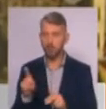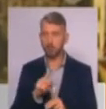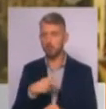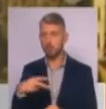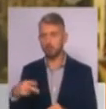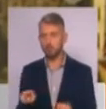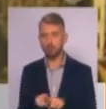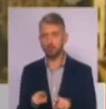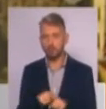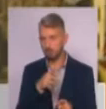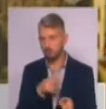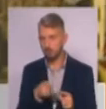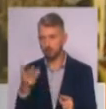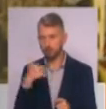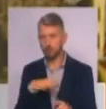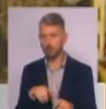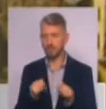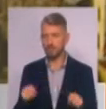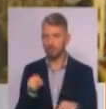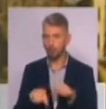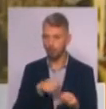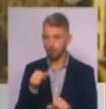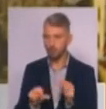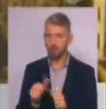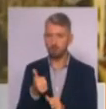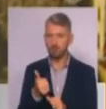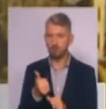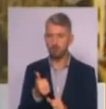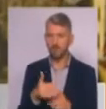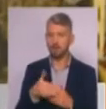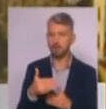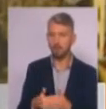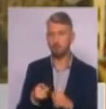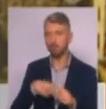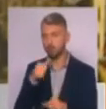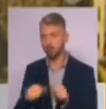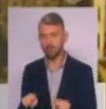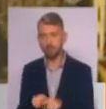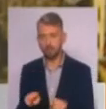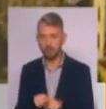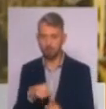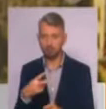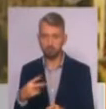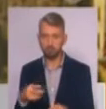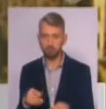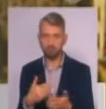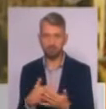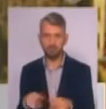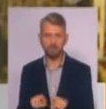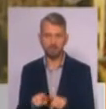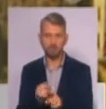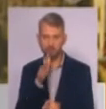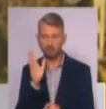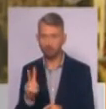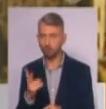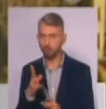у той же самий період, коли був відкритий в цьому році перший етап, в наступному році так само приблизно в цей час буде і